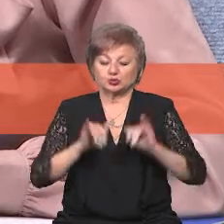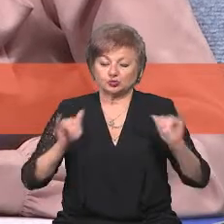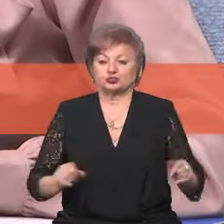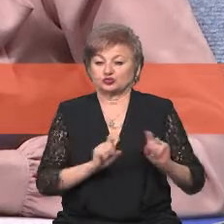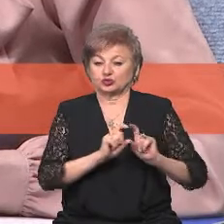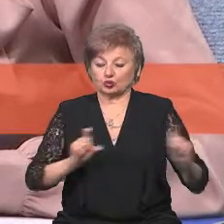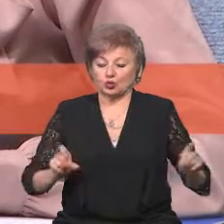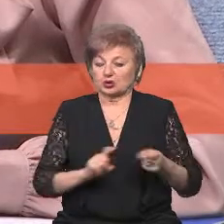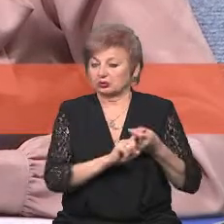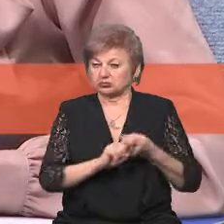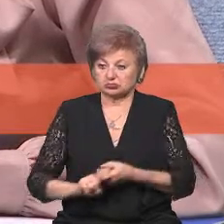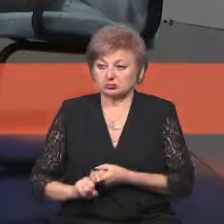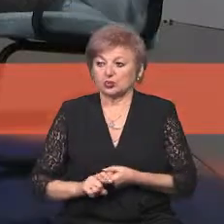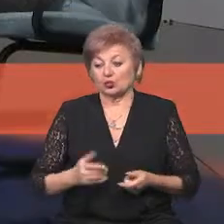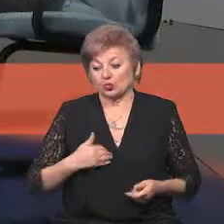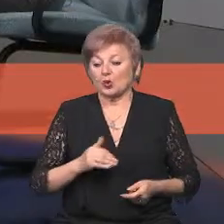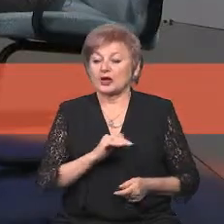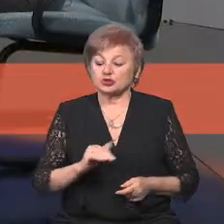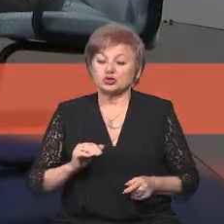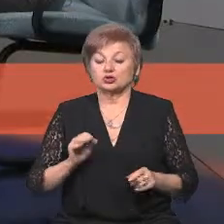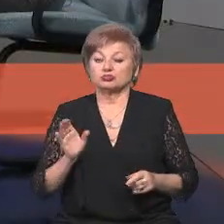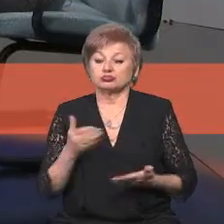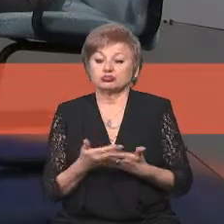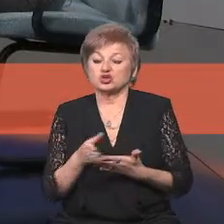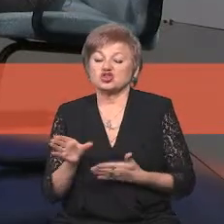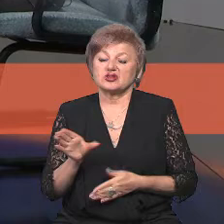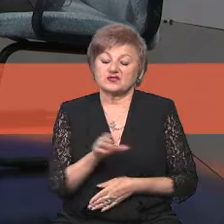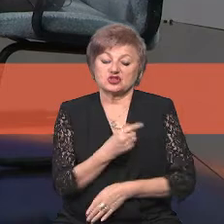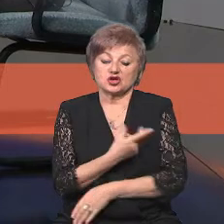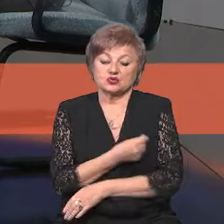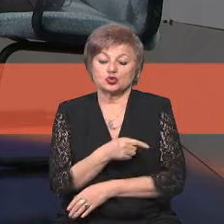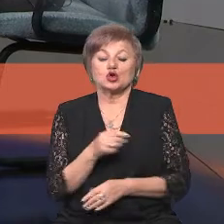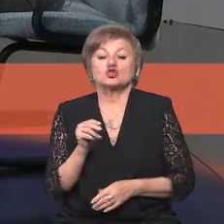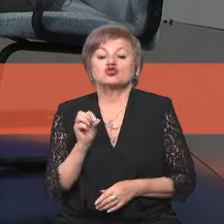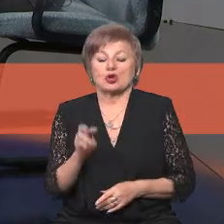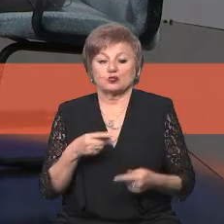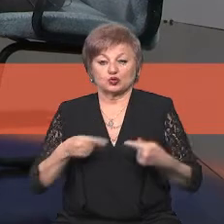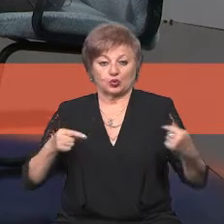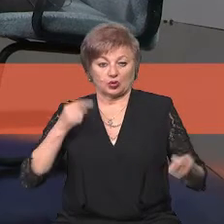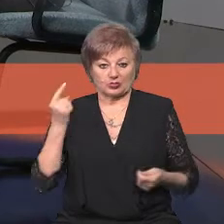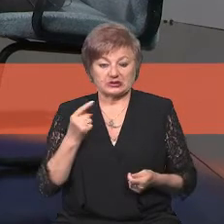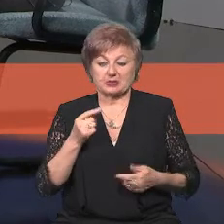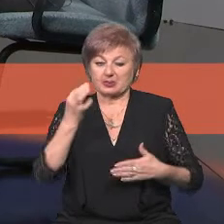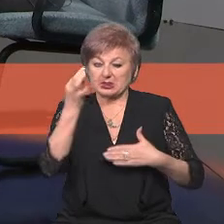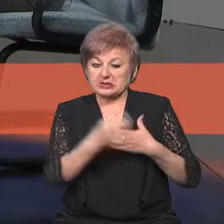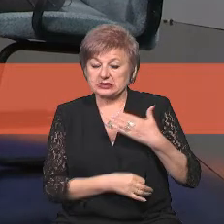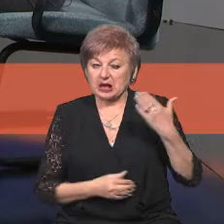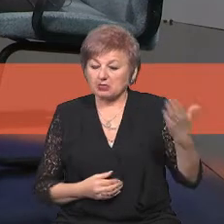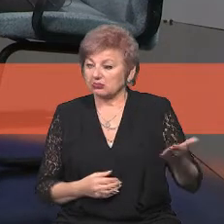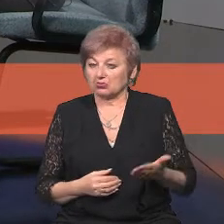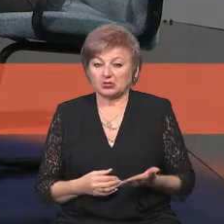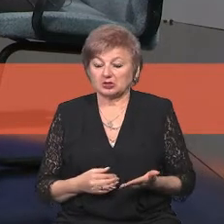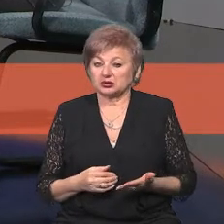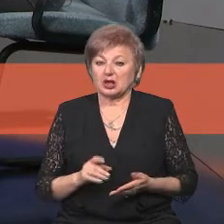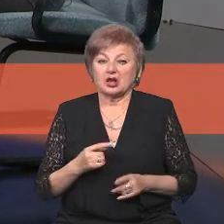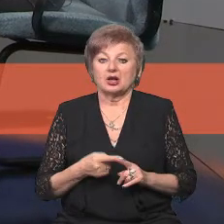школах. У нас діти більш-менш щеплені, краще, ніж в інших областях. Західні області – це перші області,